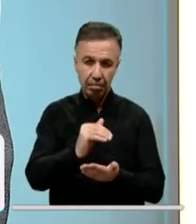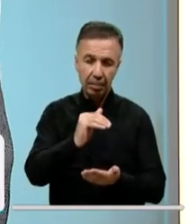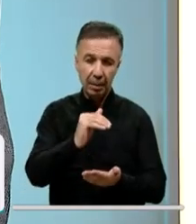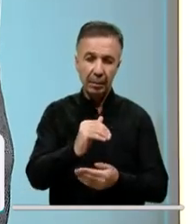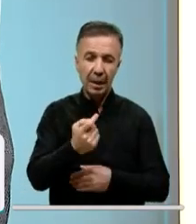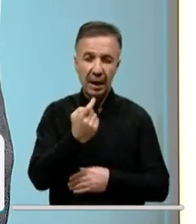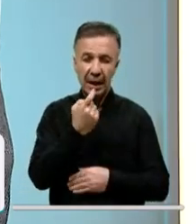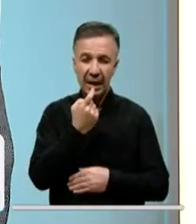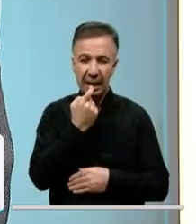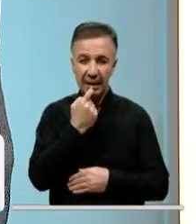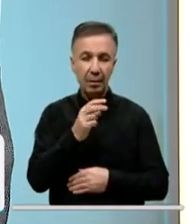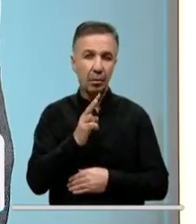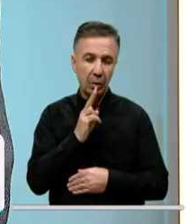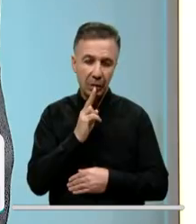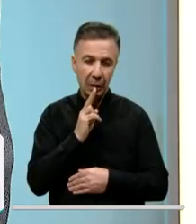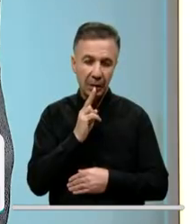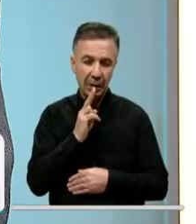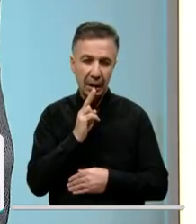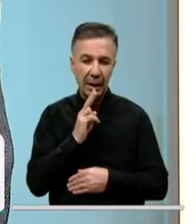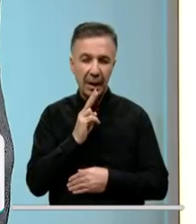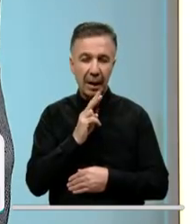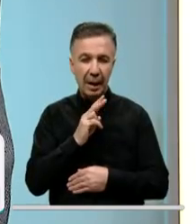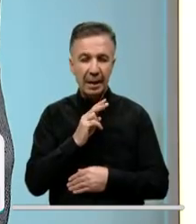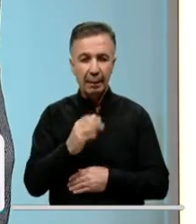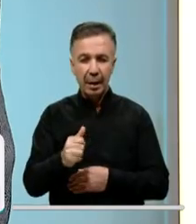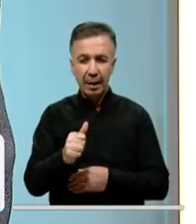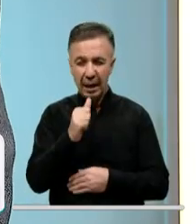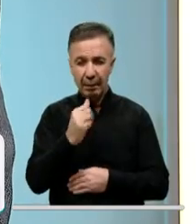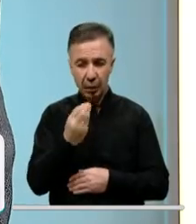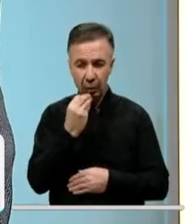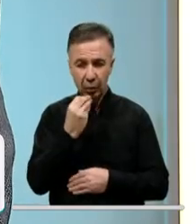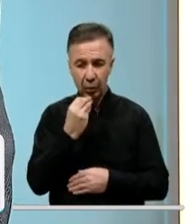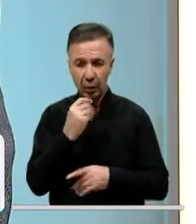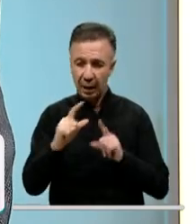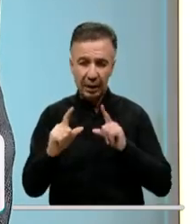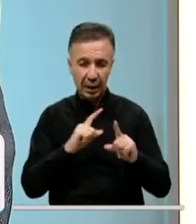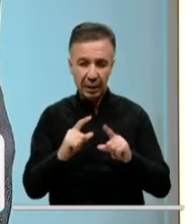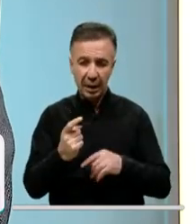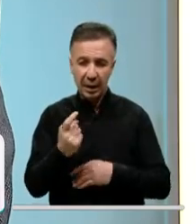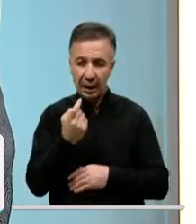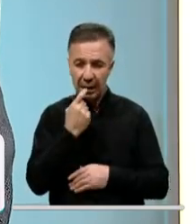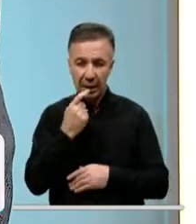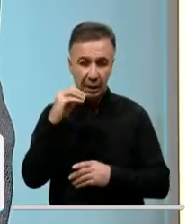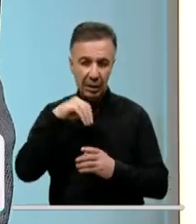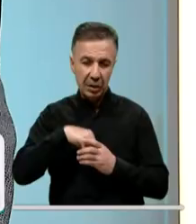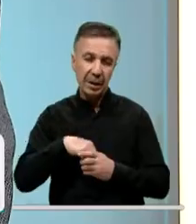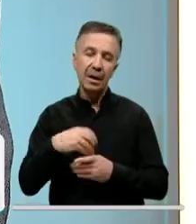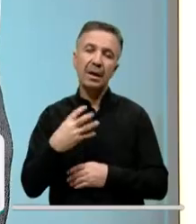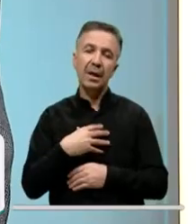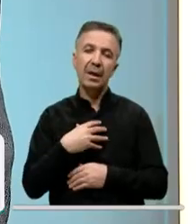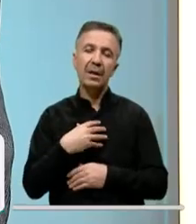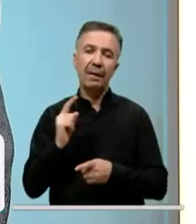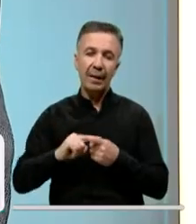yıl sonunda temel ihtiyaçlarını da yıl içerisindeki hani üzerinde kendisinin